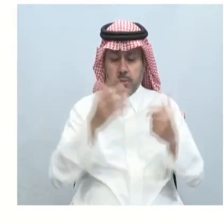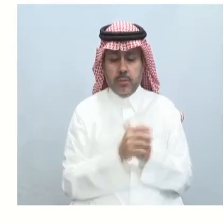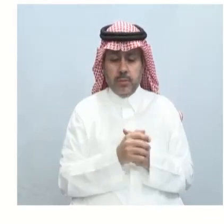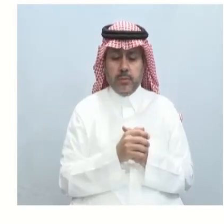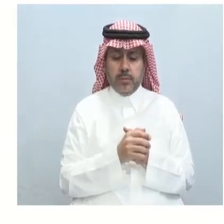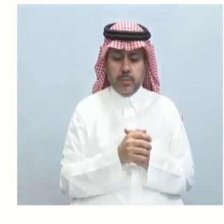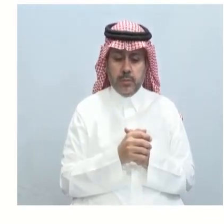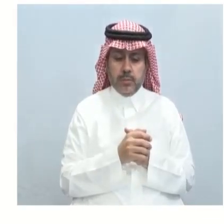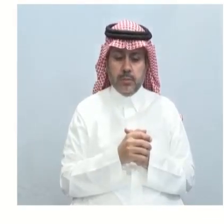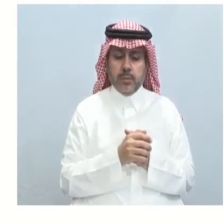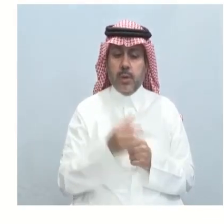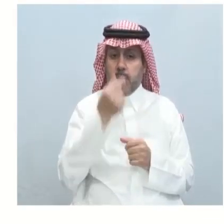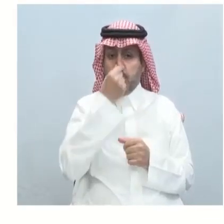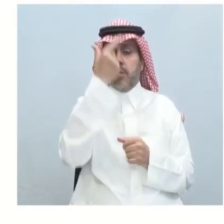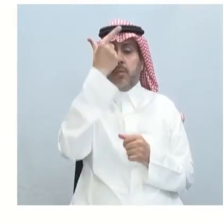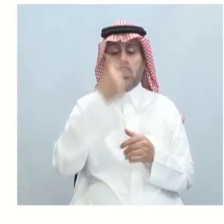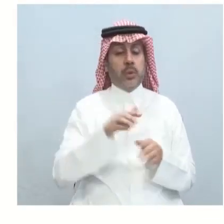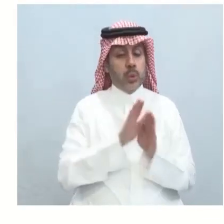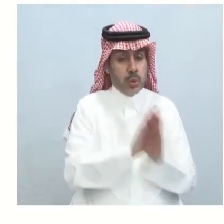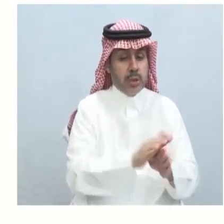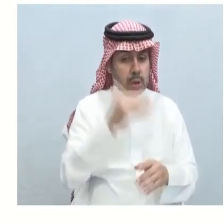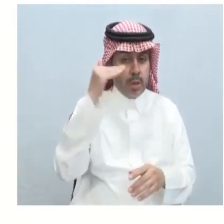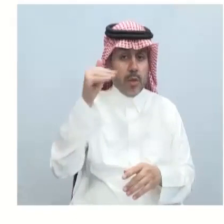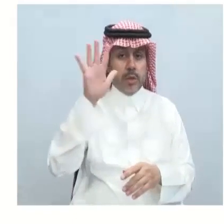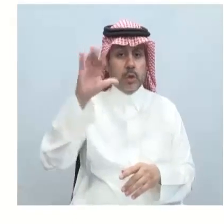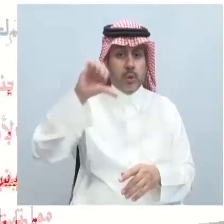مما تساعد في الخشوع